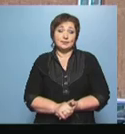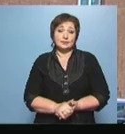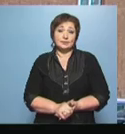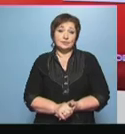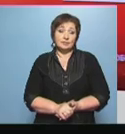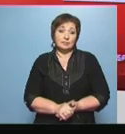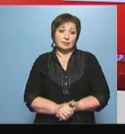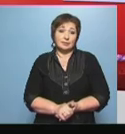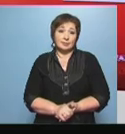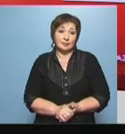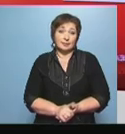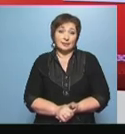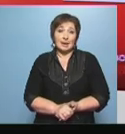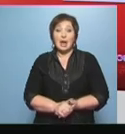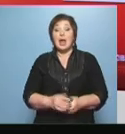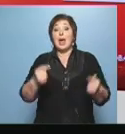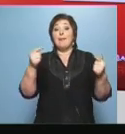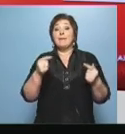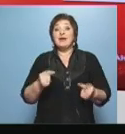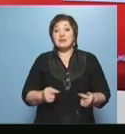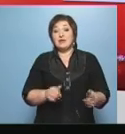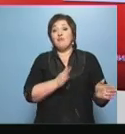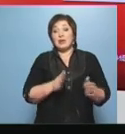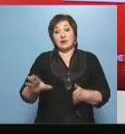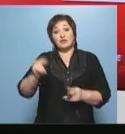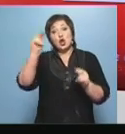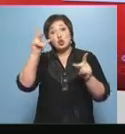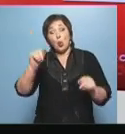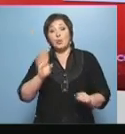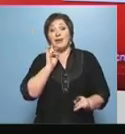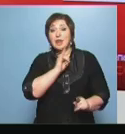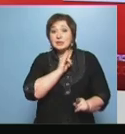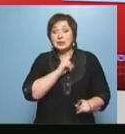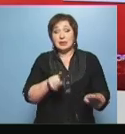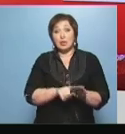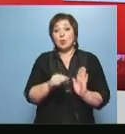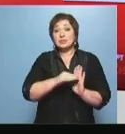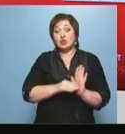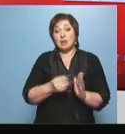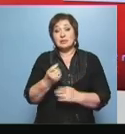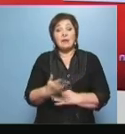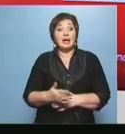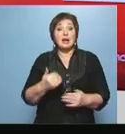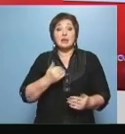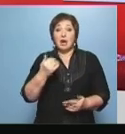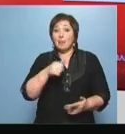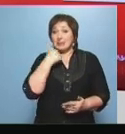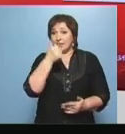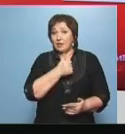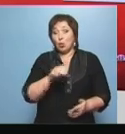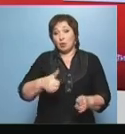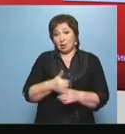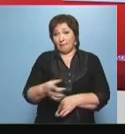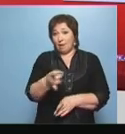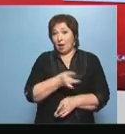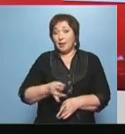Удмуртия». Привести в порядок все школы и детские сады. Такую задачу поставил перед властями города глава Удмуртии.